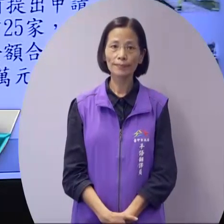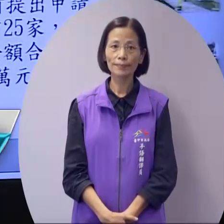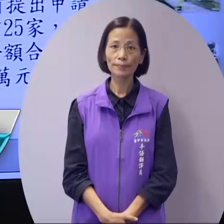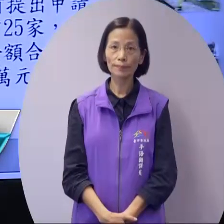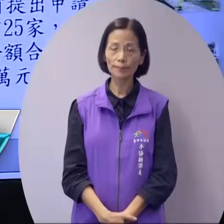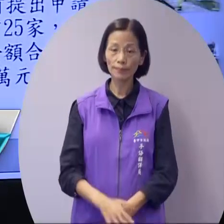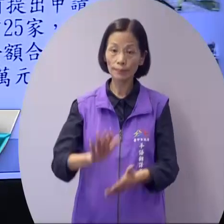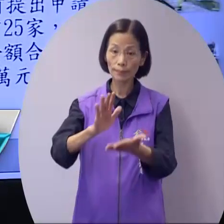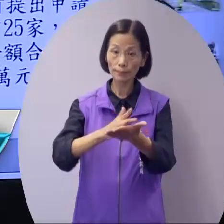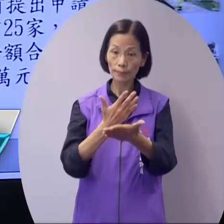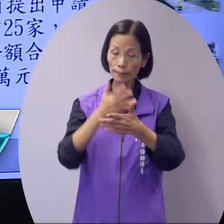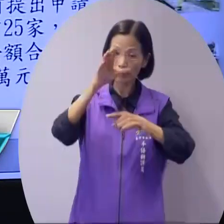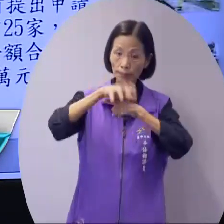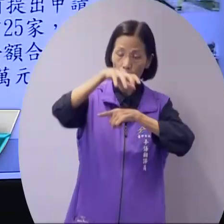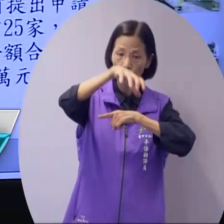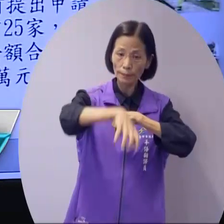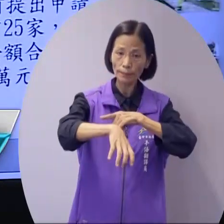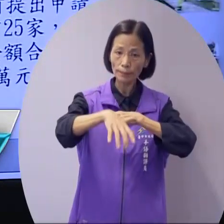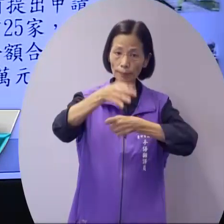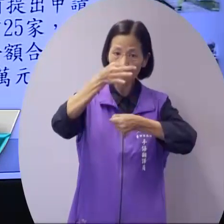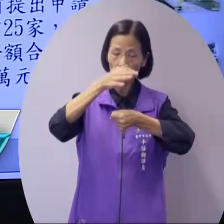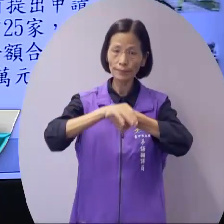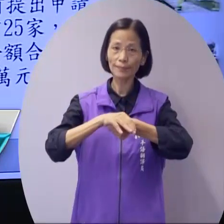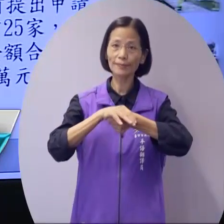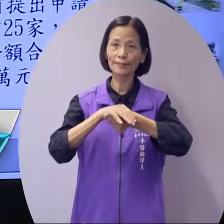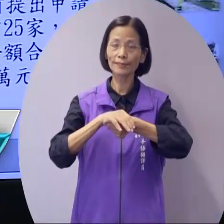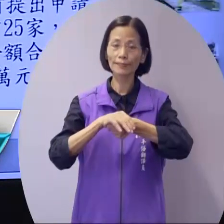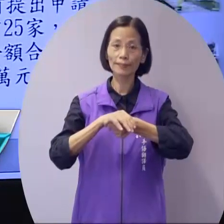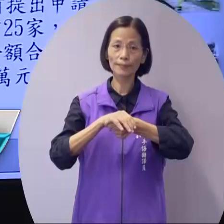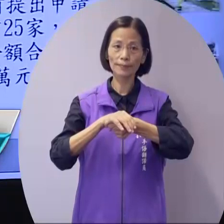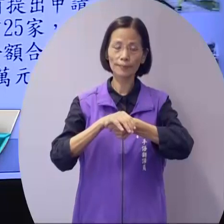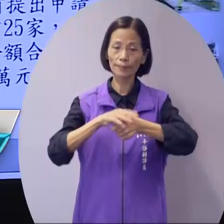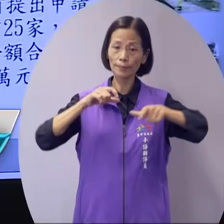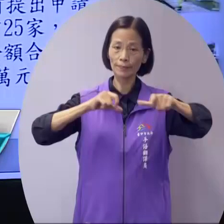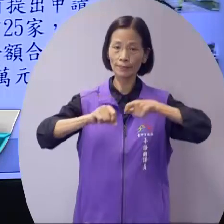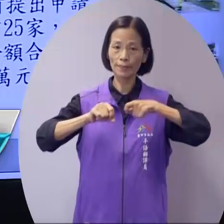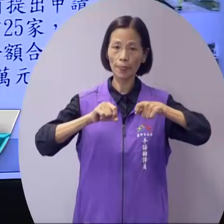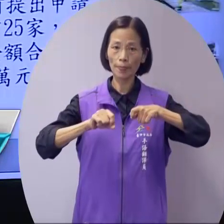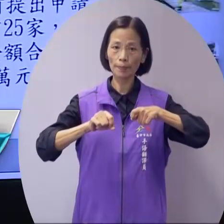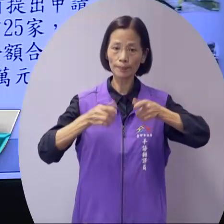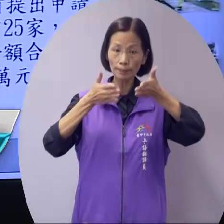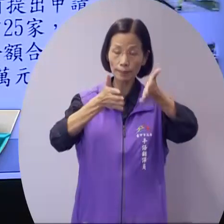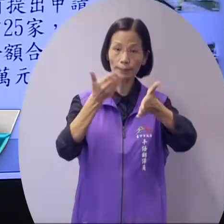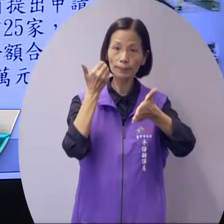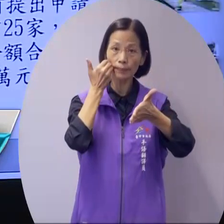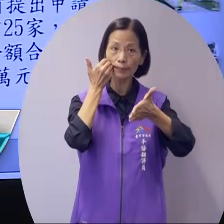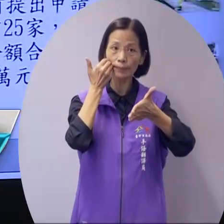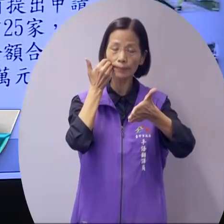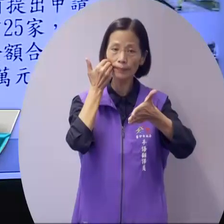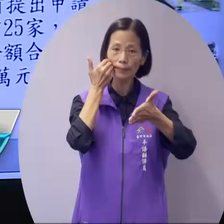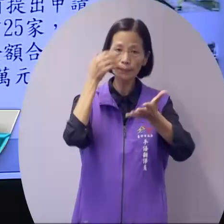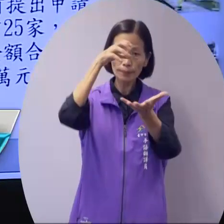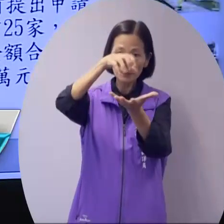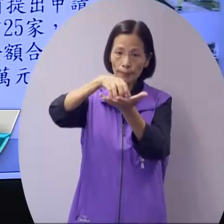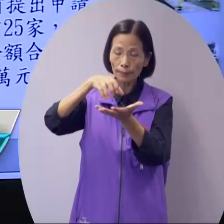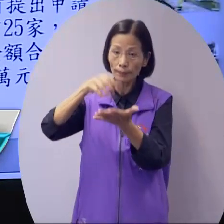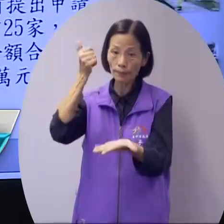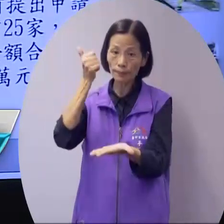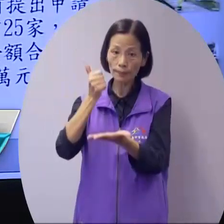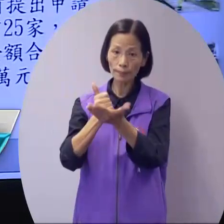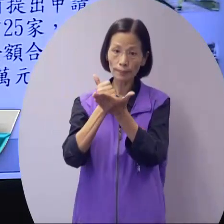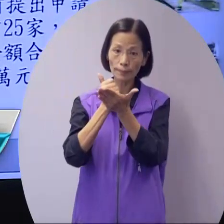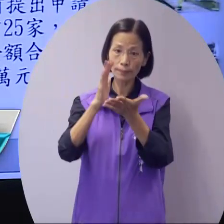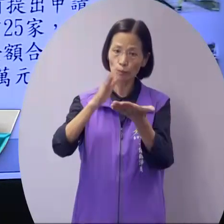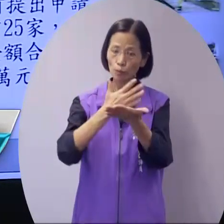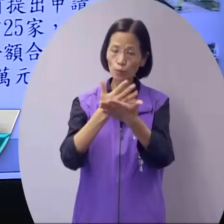针对削减农场的营运资金配补的措施，它对象呢是取得许可登记且营运中的削